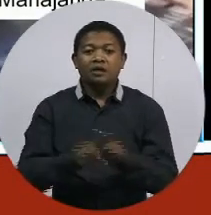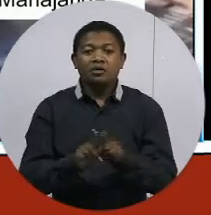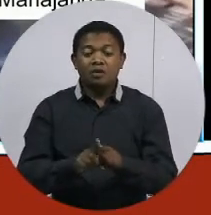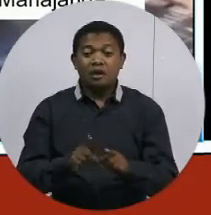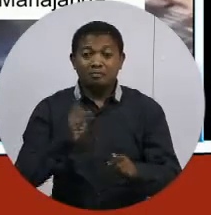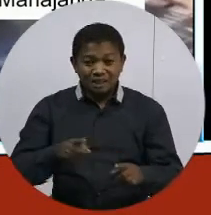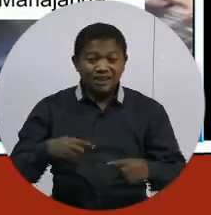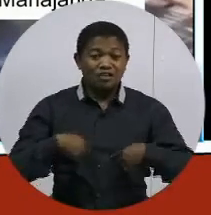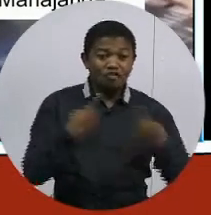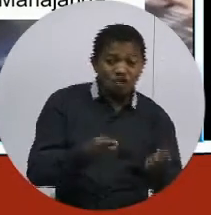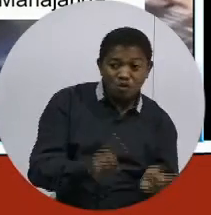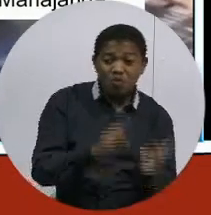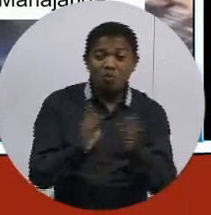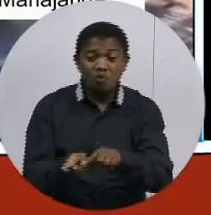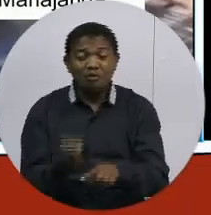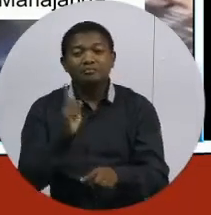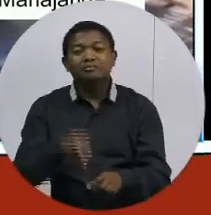ireo